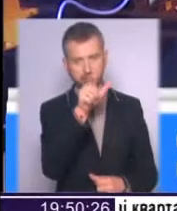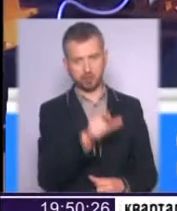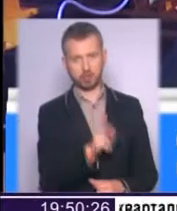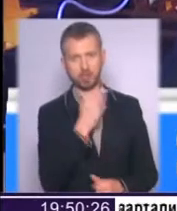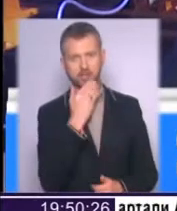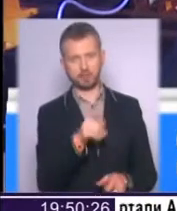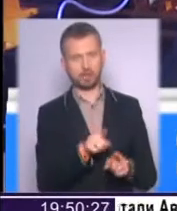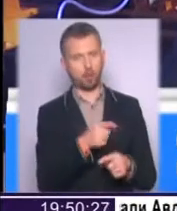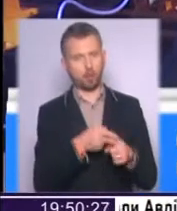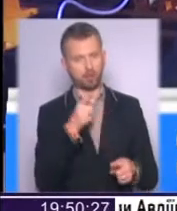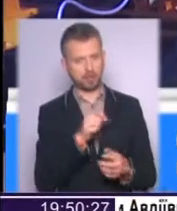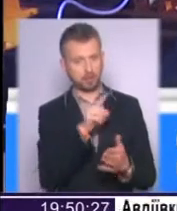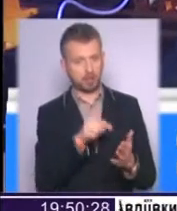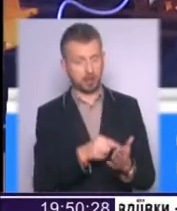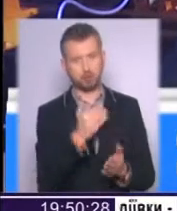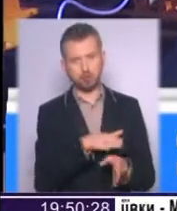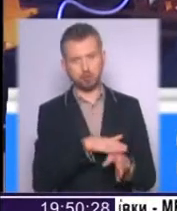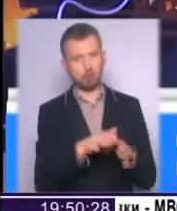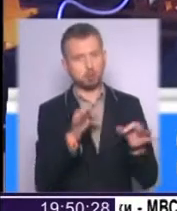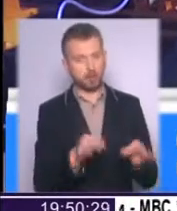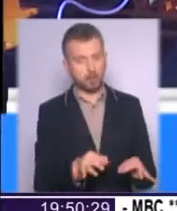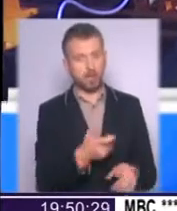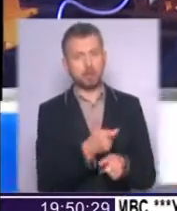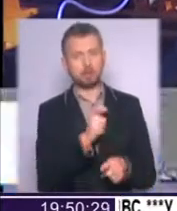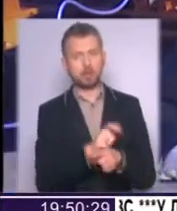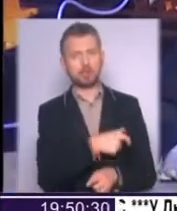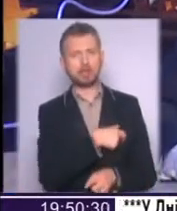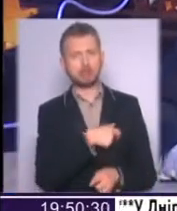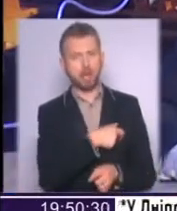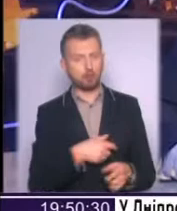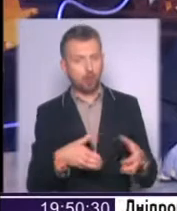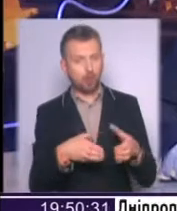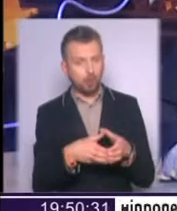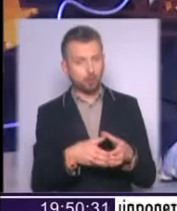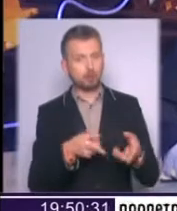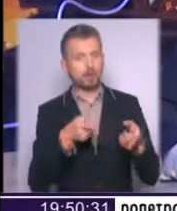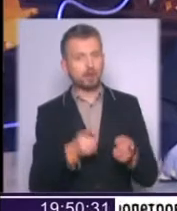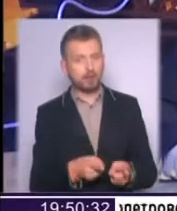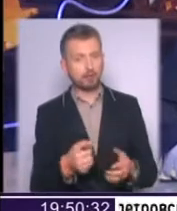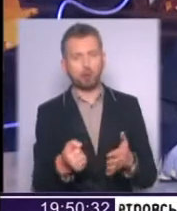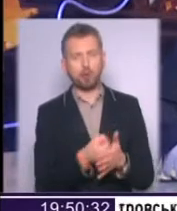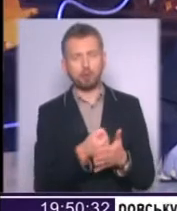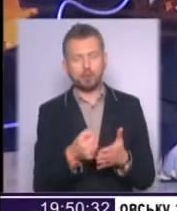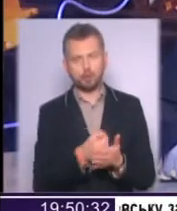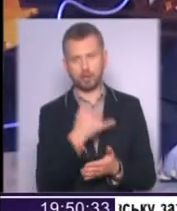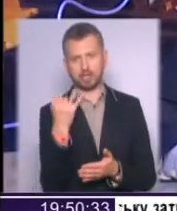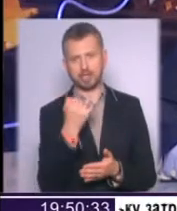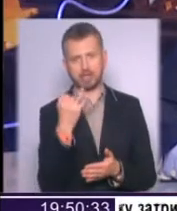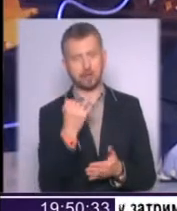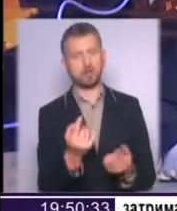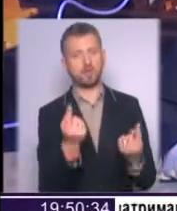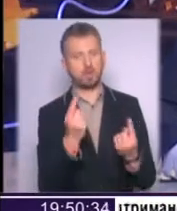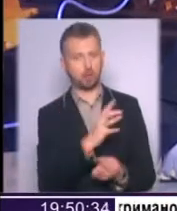задав таке гостре запитання. Ви абсолютно праві. Більшість депутатського корпусу дійсно лобіює інтереси великого